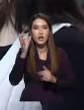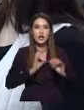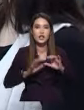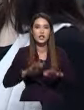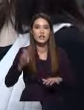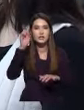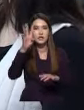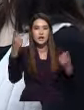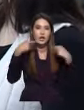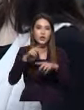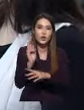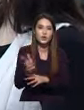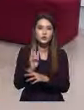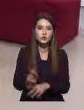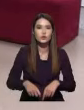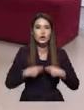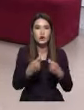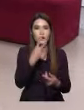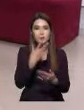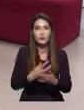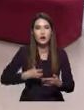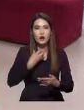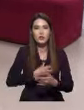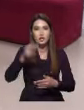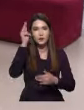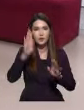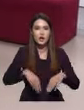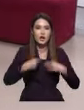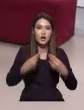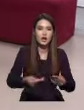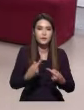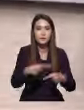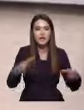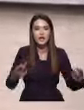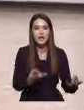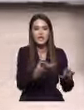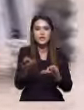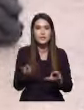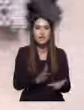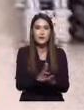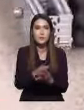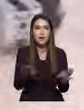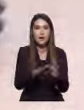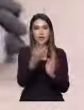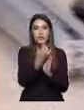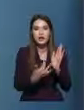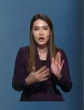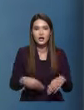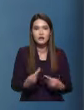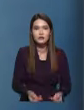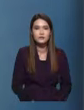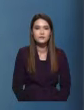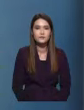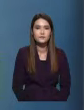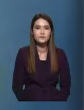заманауи ұстаздарды жетілдіру, құндылықтарға негізделген білім беру ұйымдарын тиімді басқару секілді бағыттарды қамтиды.